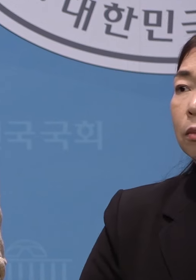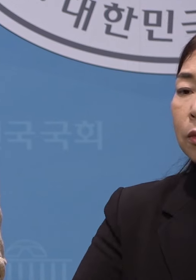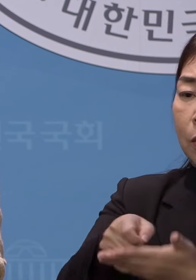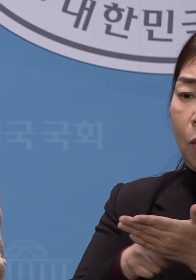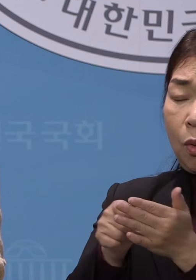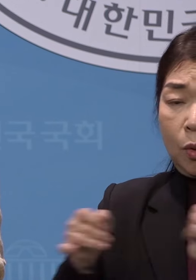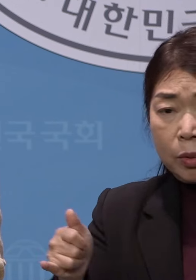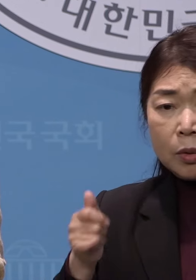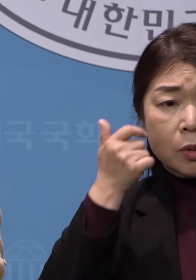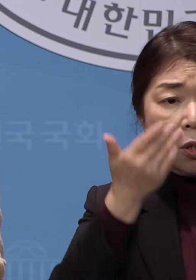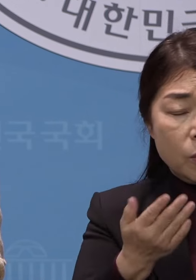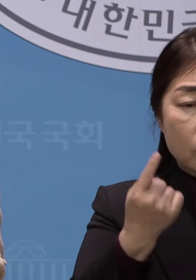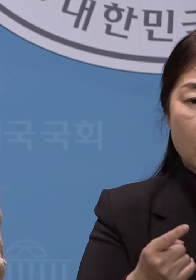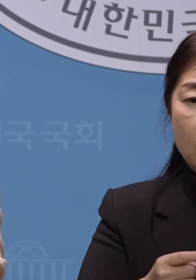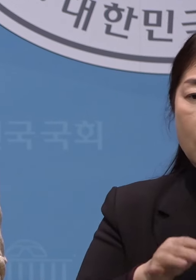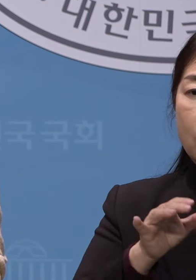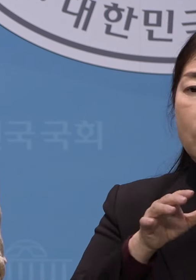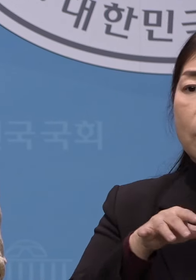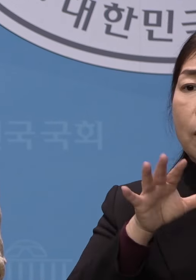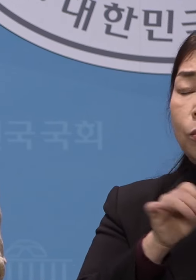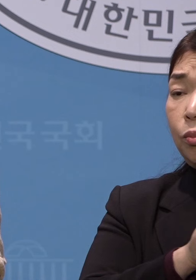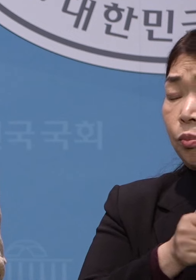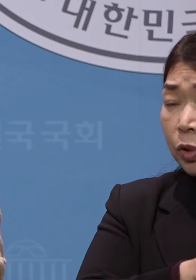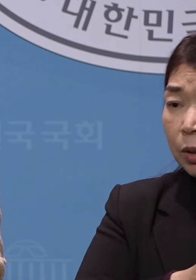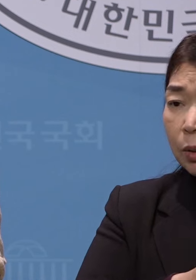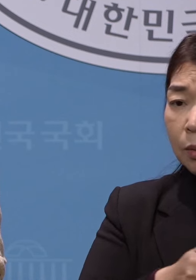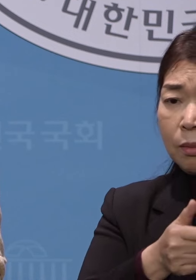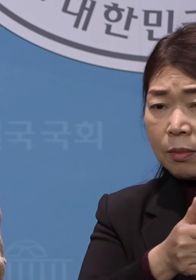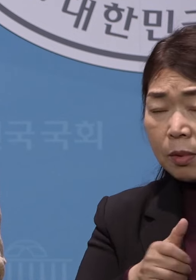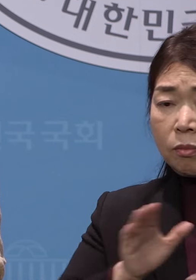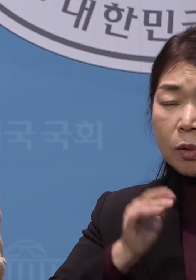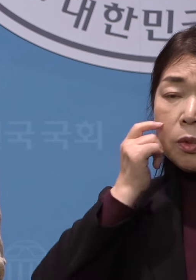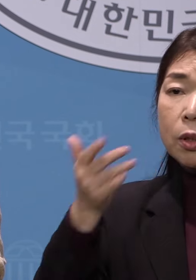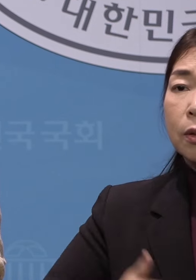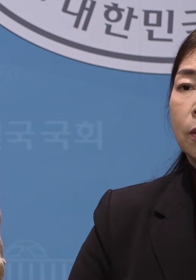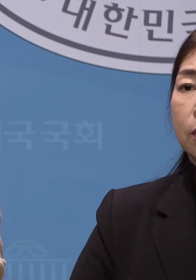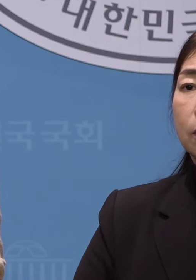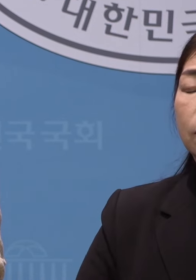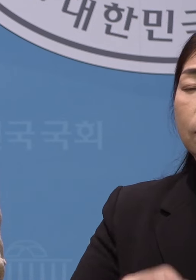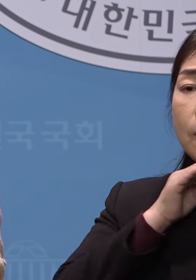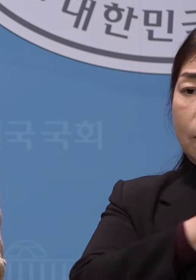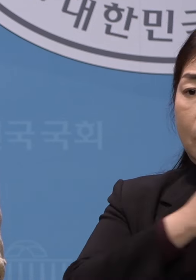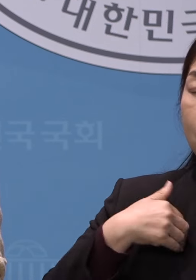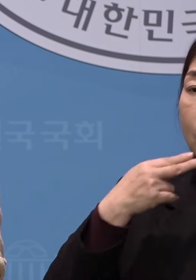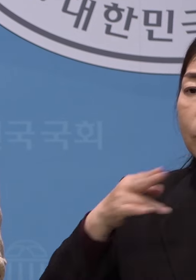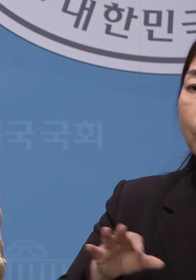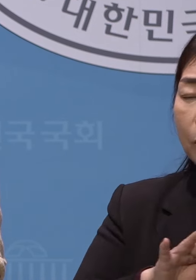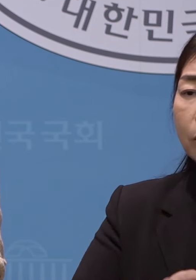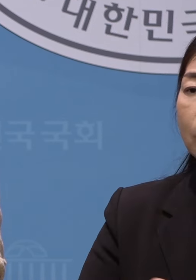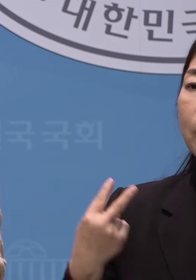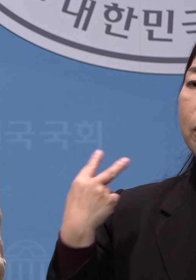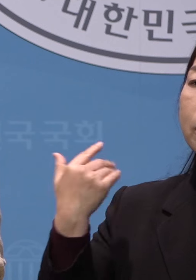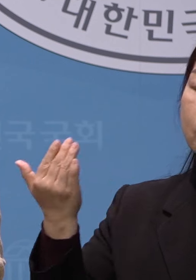김건희 여사의 타박이 불편합니까? 도저히 자신이 없다면 이틀 전 신년 기자회견을 진행한